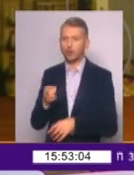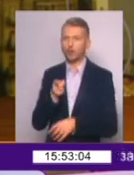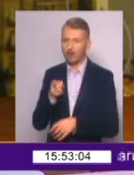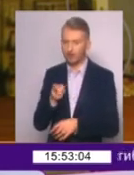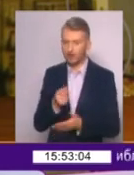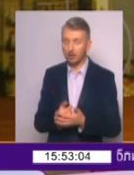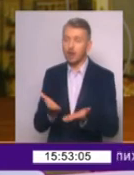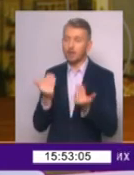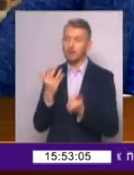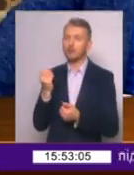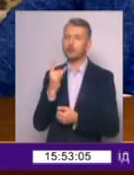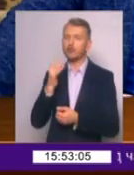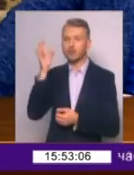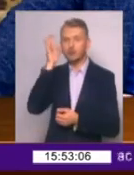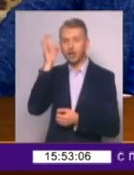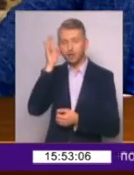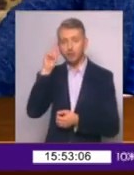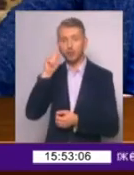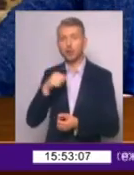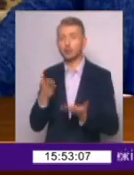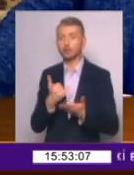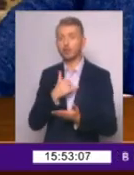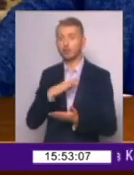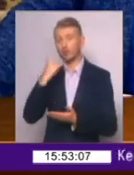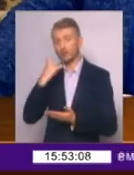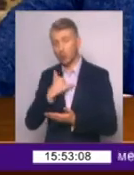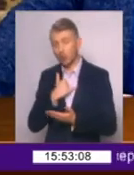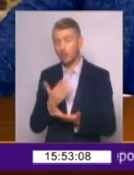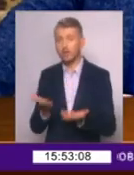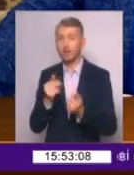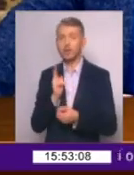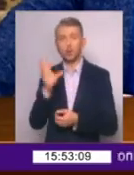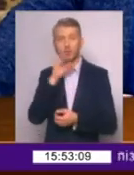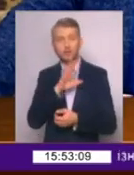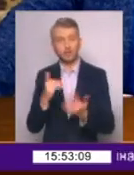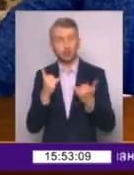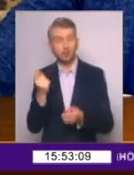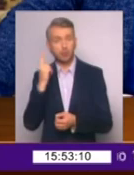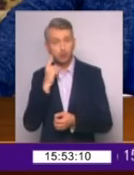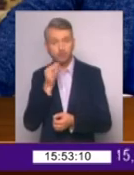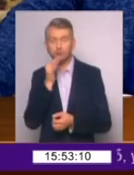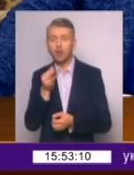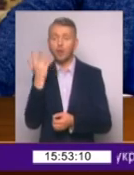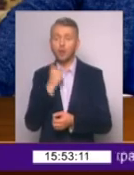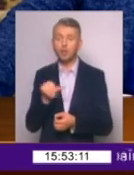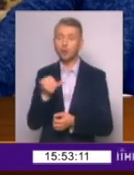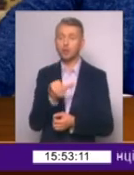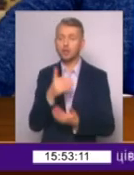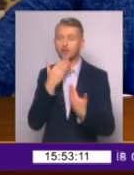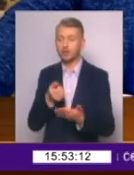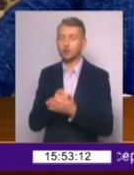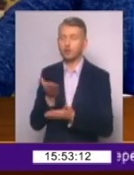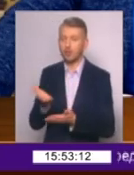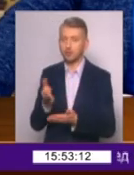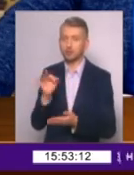хвилиночка. Давайте ми ще раз нагадаємо. Знаю, що, можливо, у нас був дзвінок, але давайте вже ті, хто не встигло сьогодні почути, нагадаємо, коли і куди до вас можна звертатися з